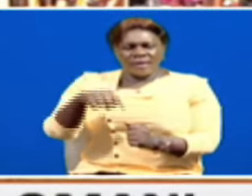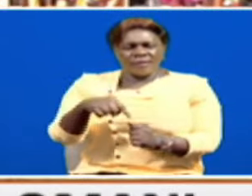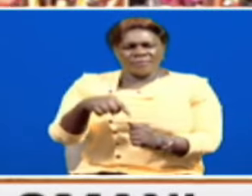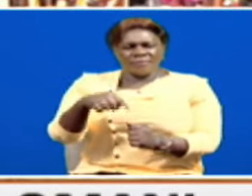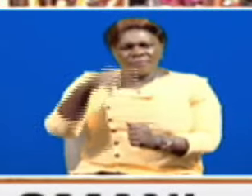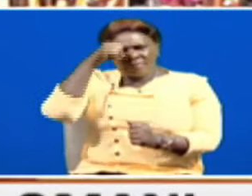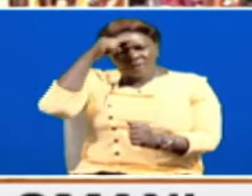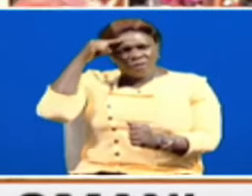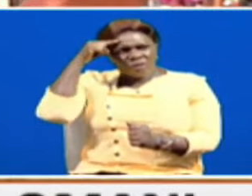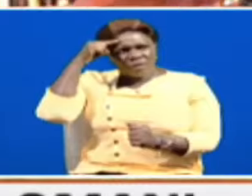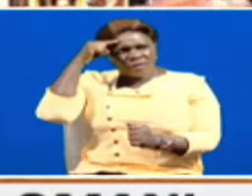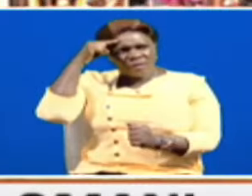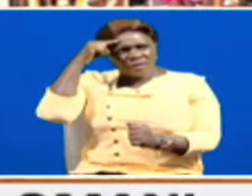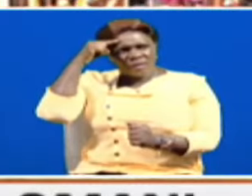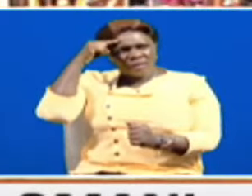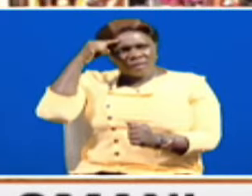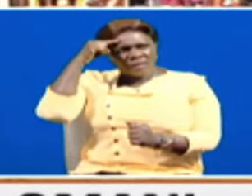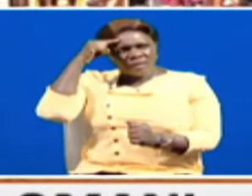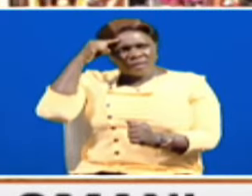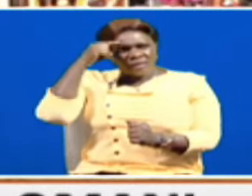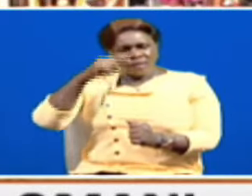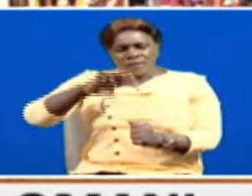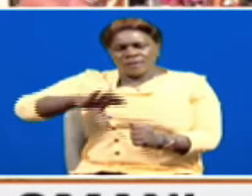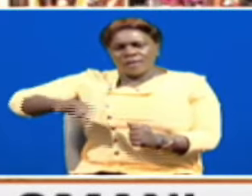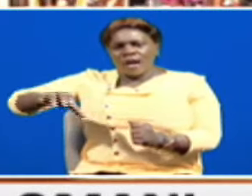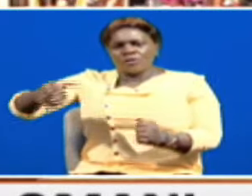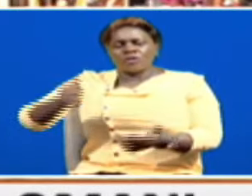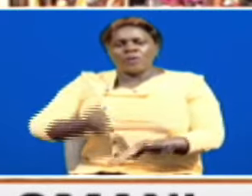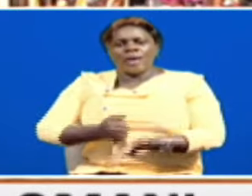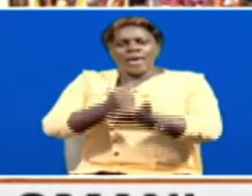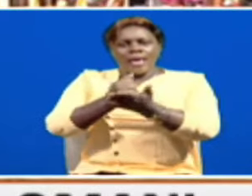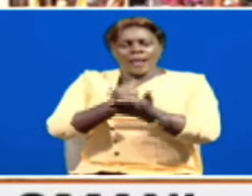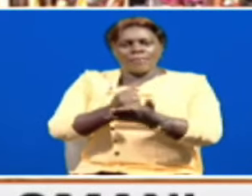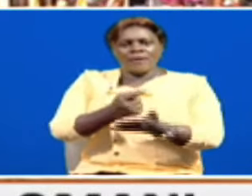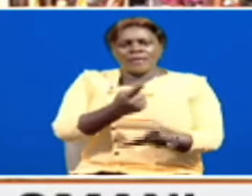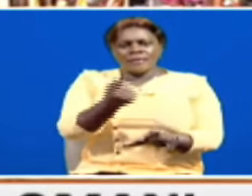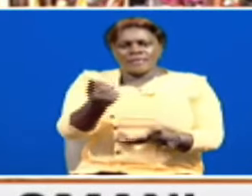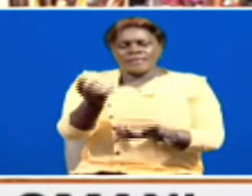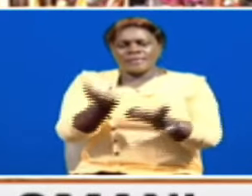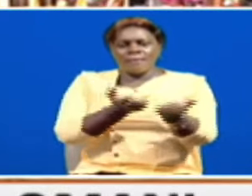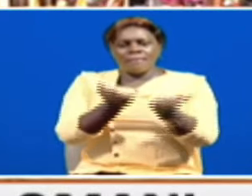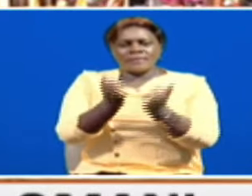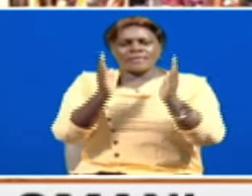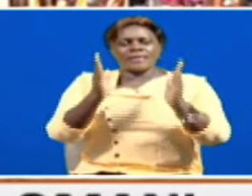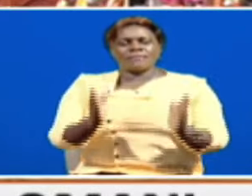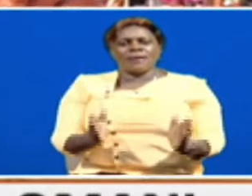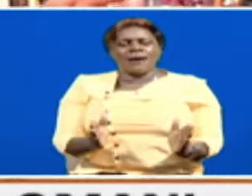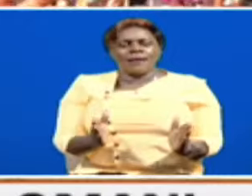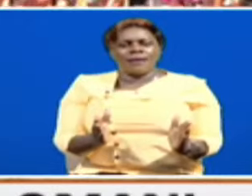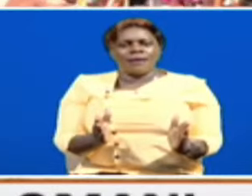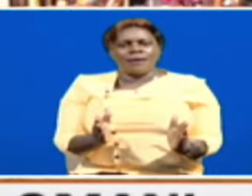sababu kaunti ilisaidia huyu sponsor